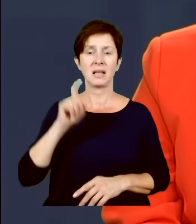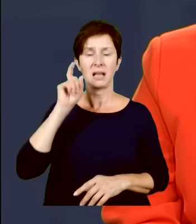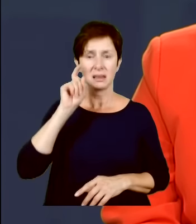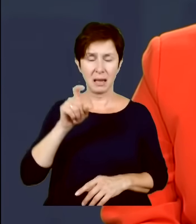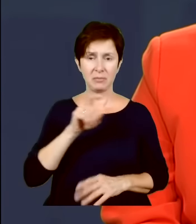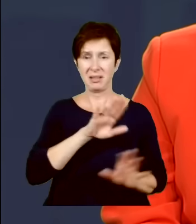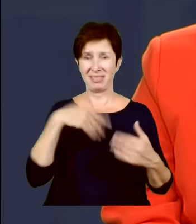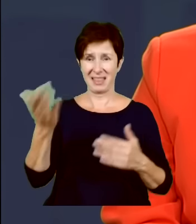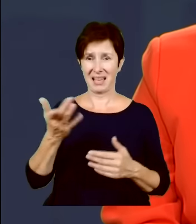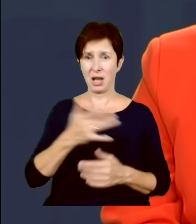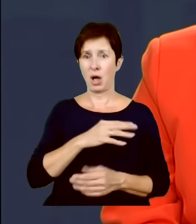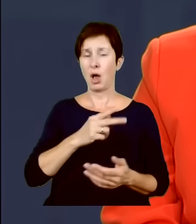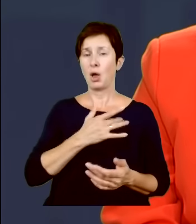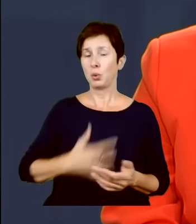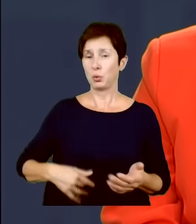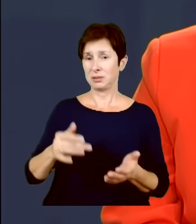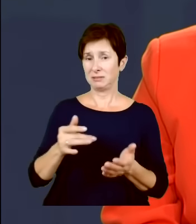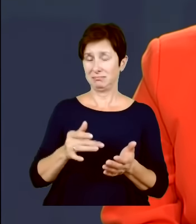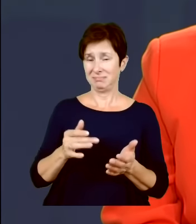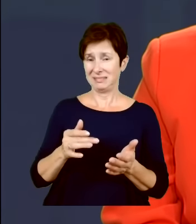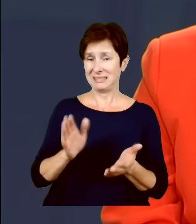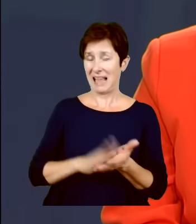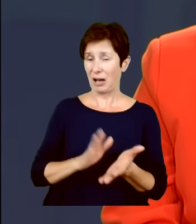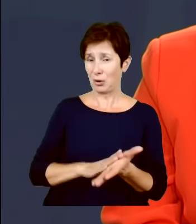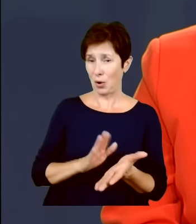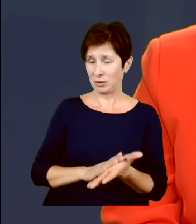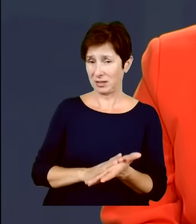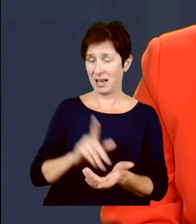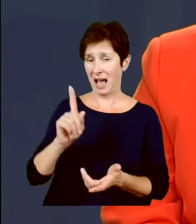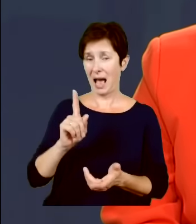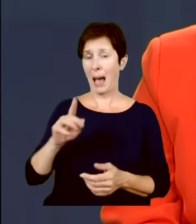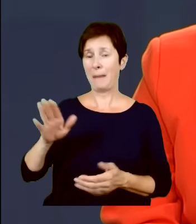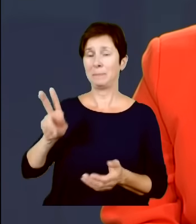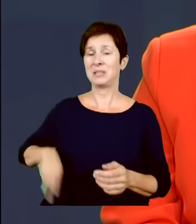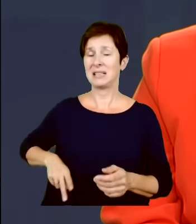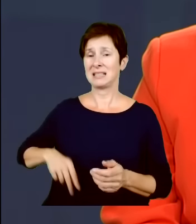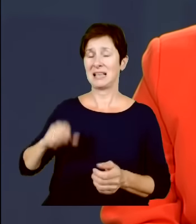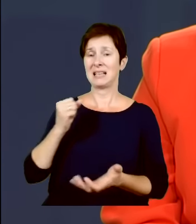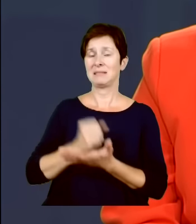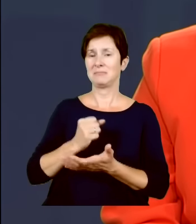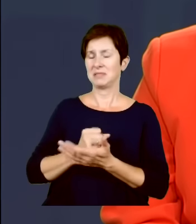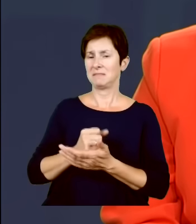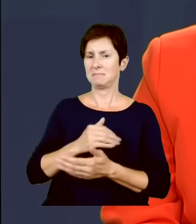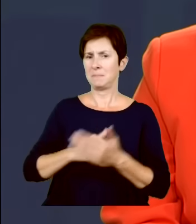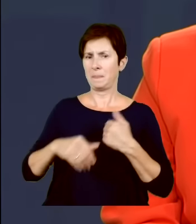Tuskowi nagrodę zaraz po tym jak minister spraw zagranicznych dostał nagrodę od fundacji jakieś tam niemieckiej znowu 50 000